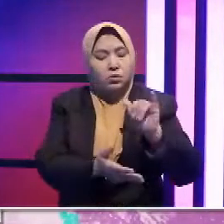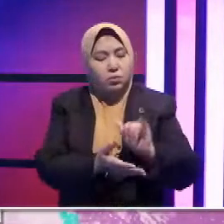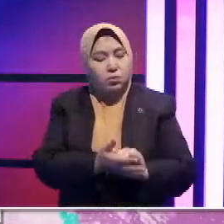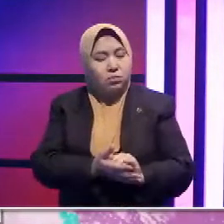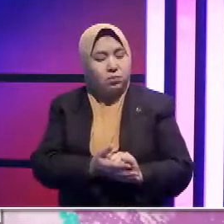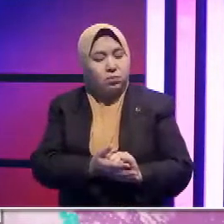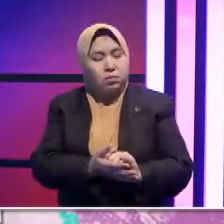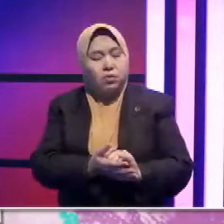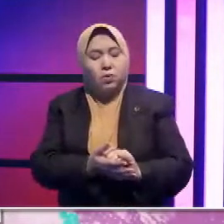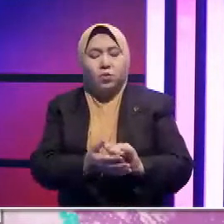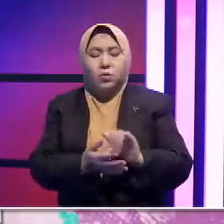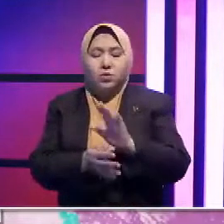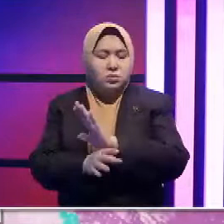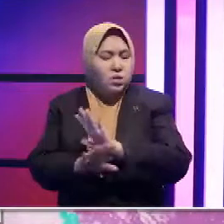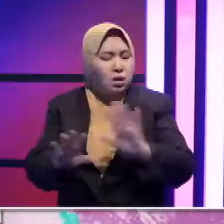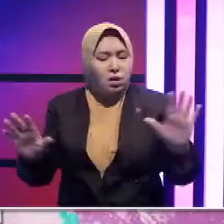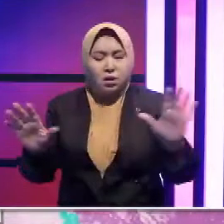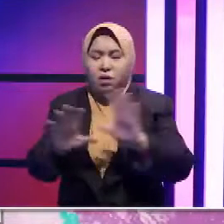الله